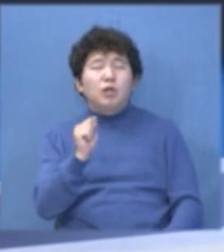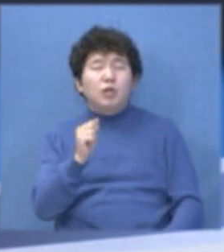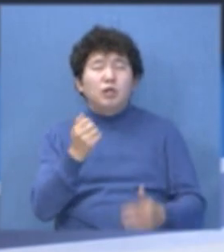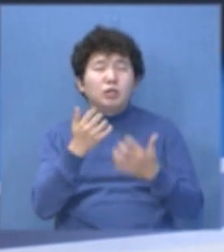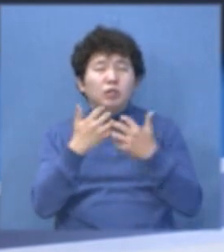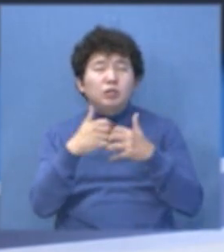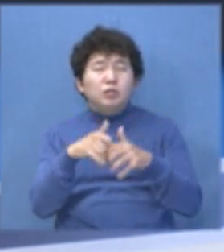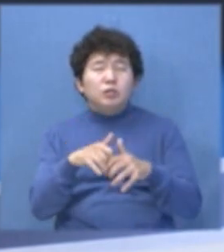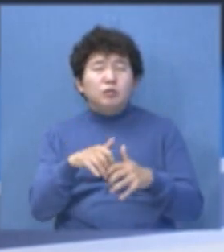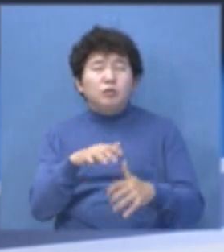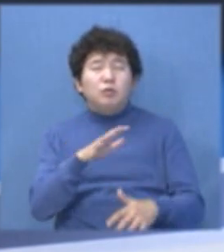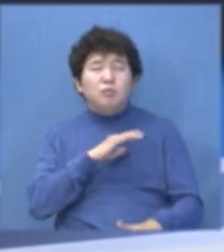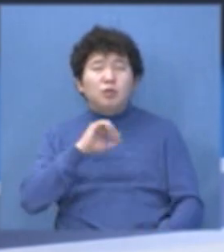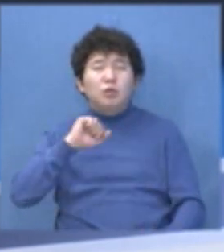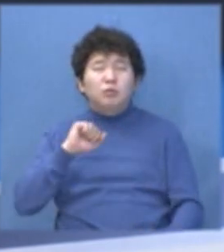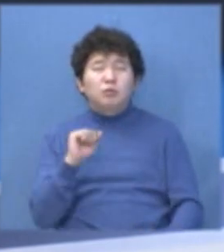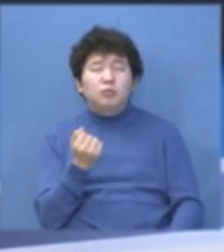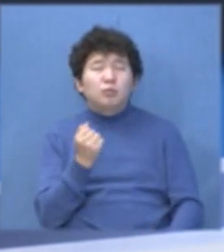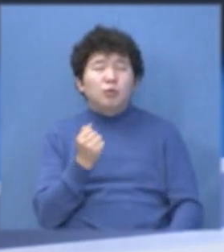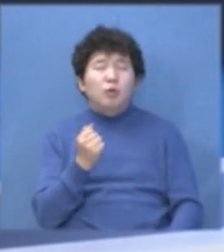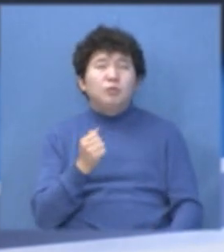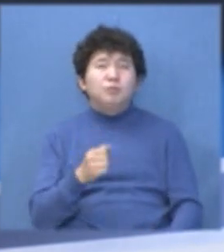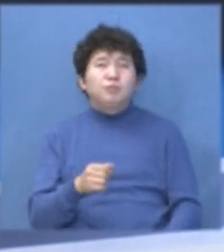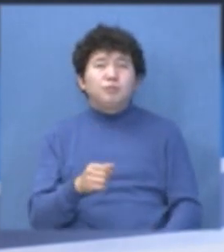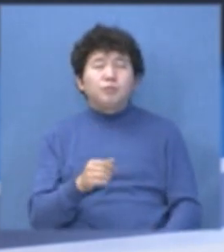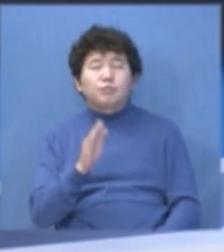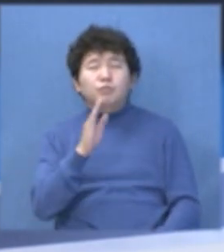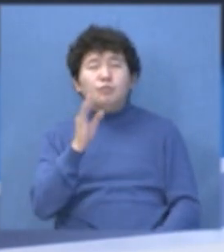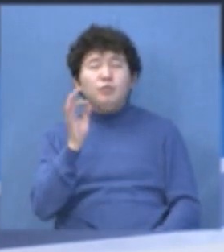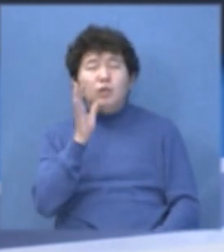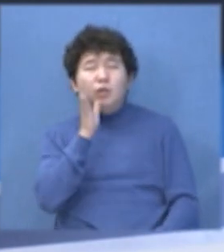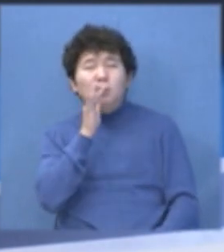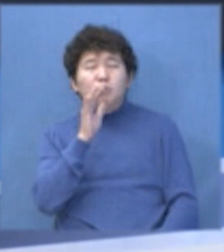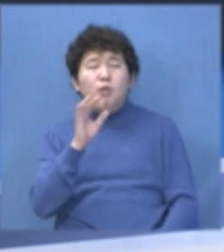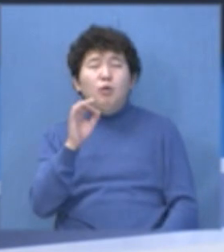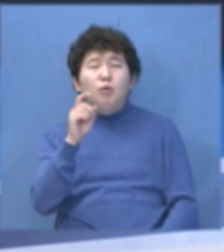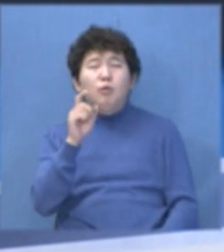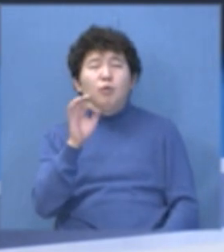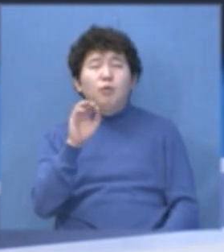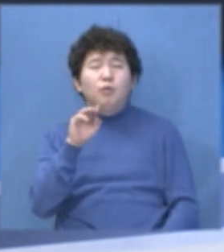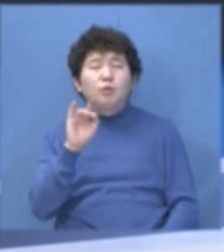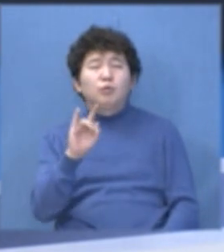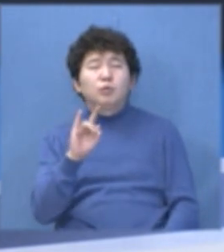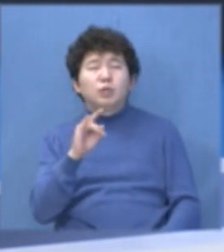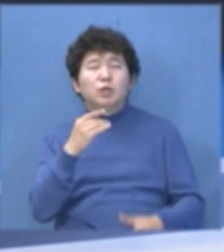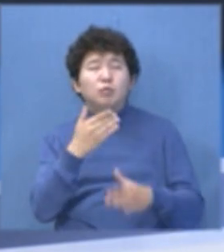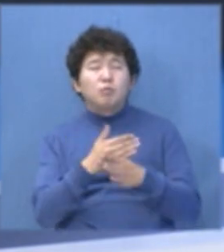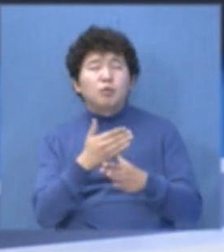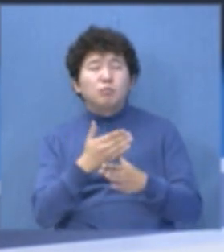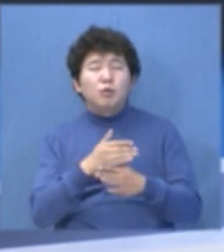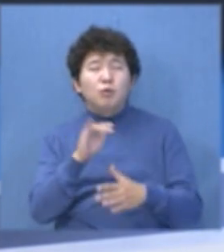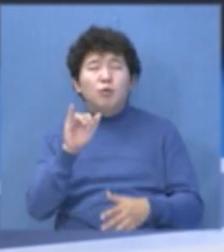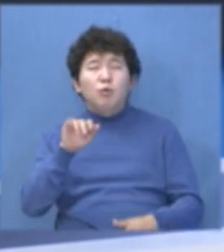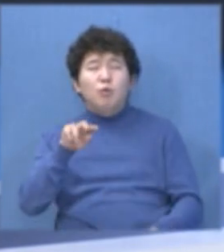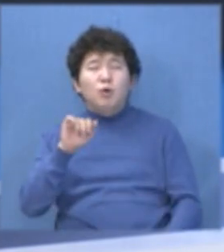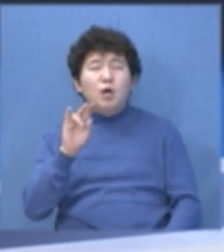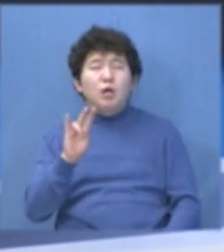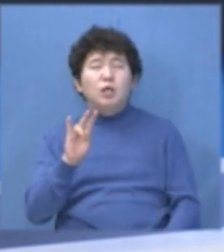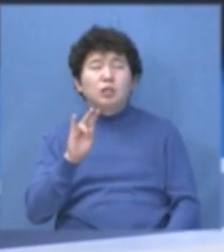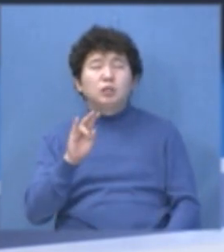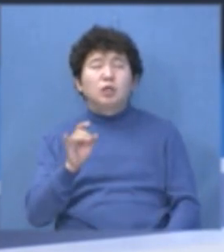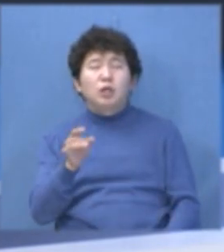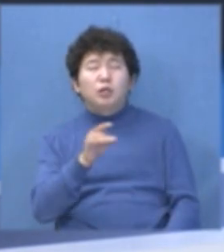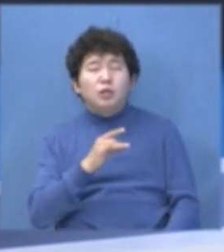собака была и другом, и верным спутником, а во время охоты незаменимым помощником. В Уланском районе занимаются возрождением